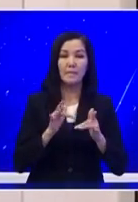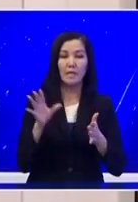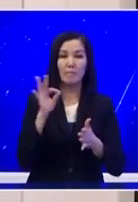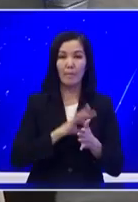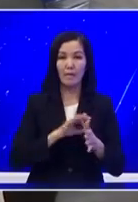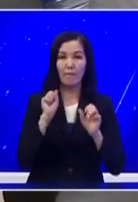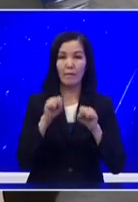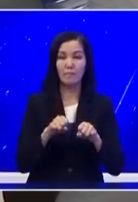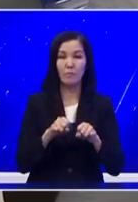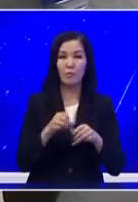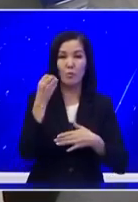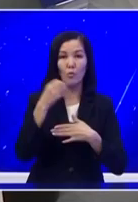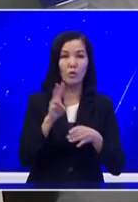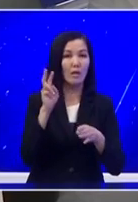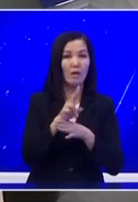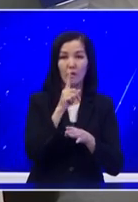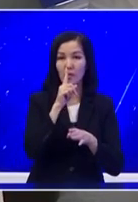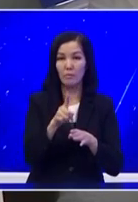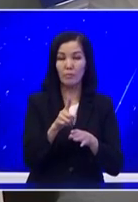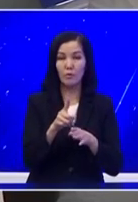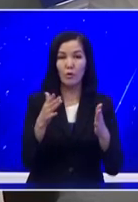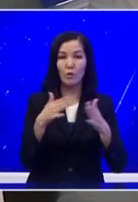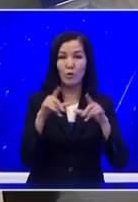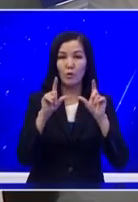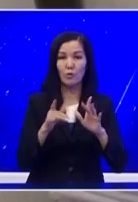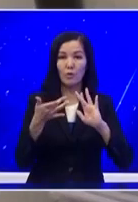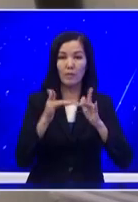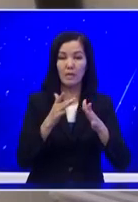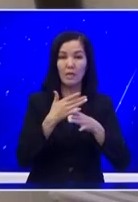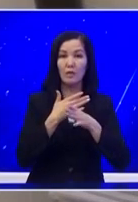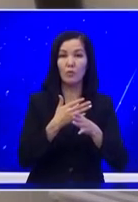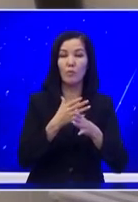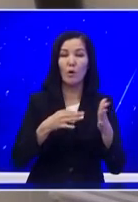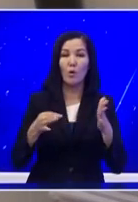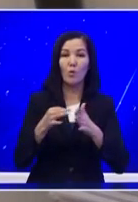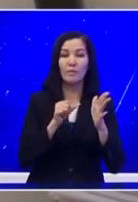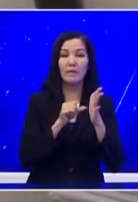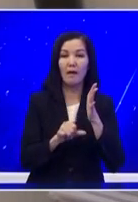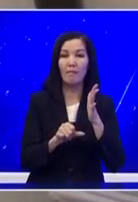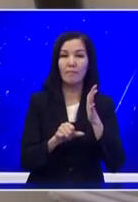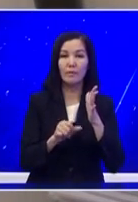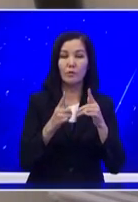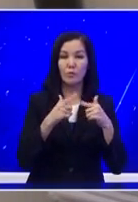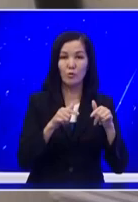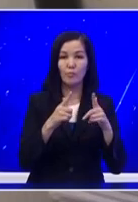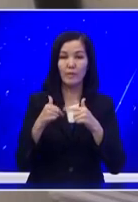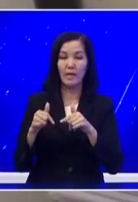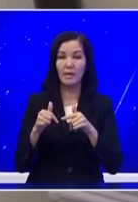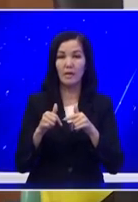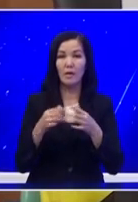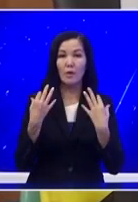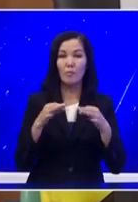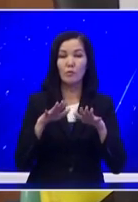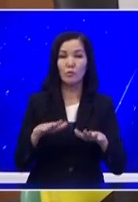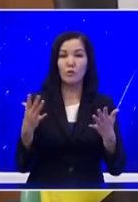алған. Сабылып орталыққа ешкім келмейді. Үйден ақ интернет арқылы облыстың 60-тан астам ұйымдары орналастырған бос